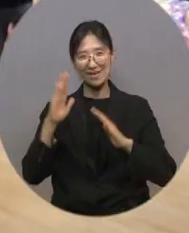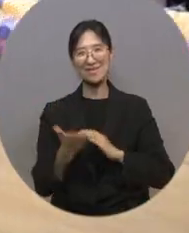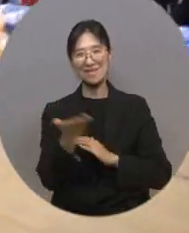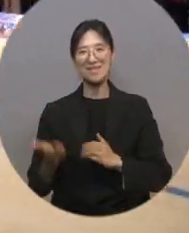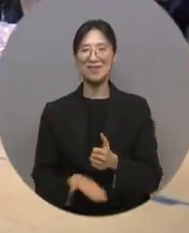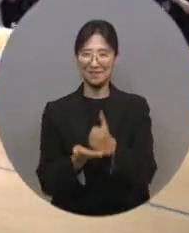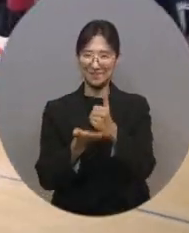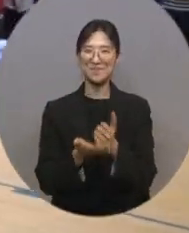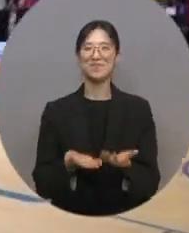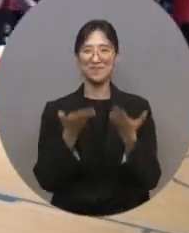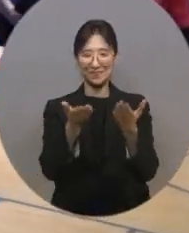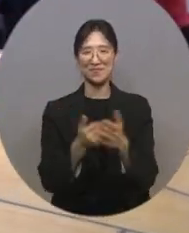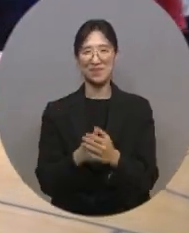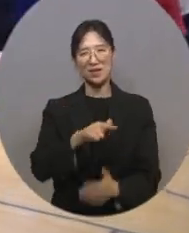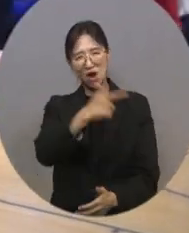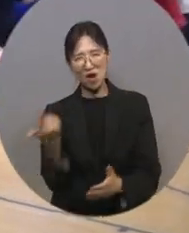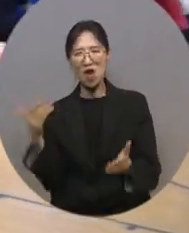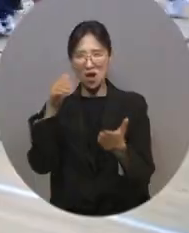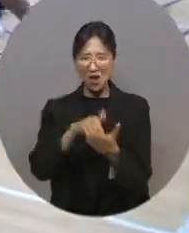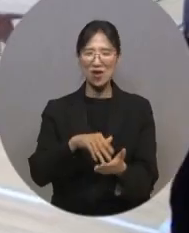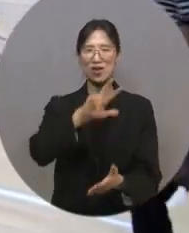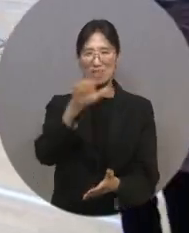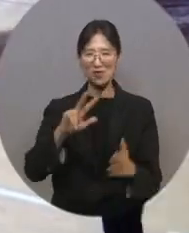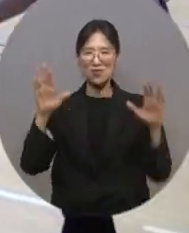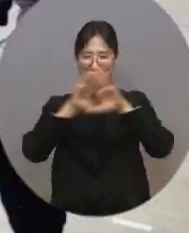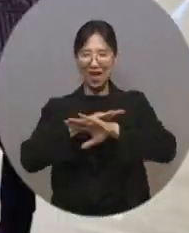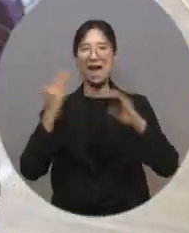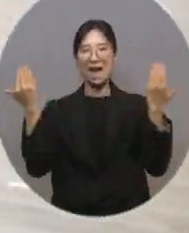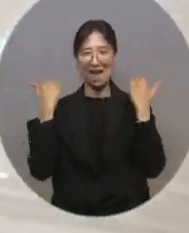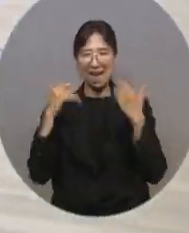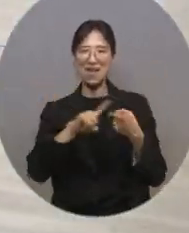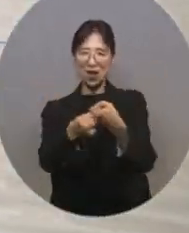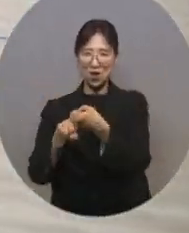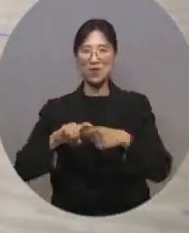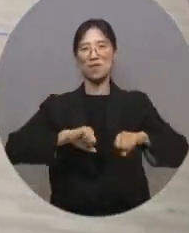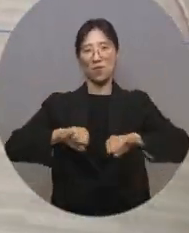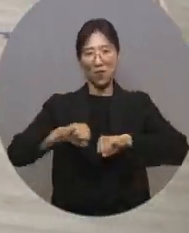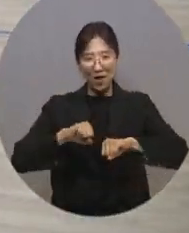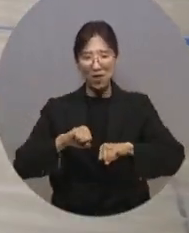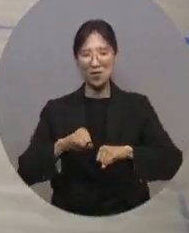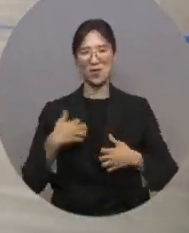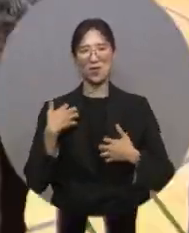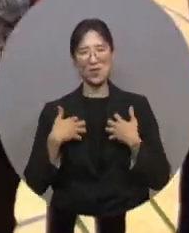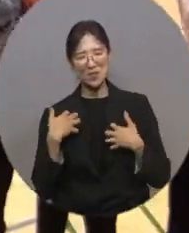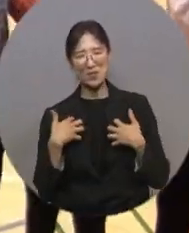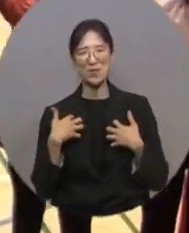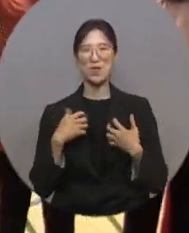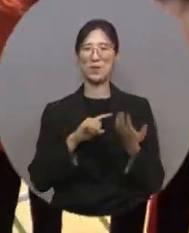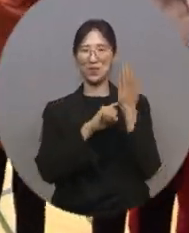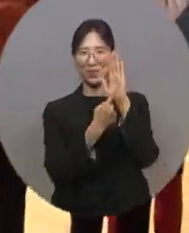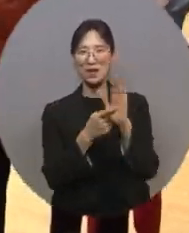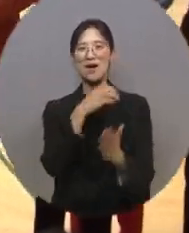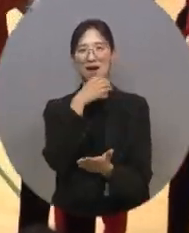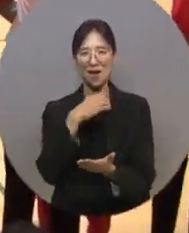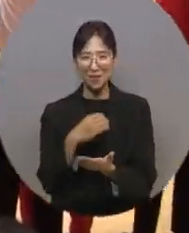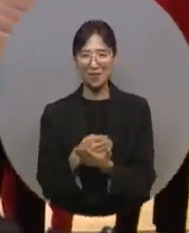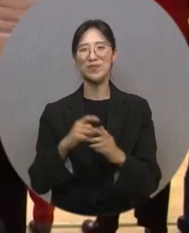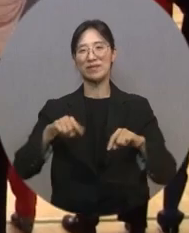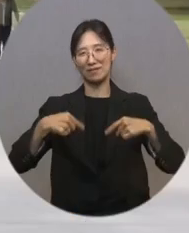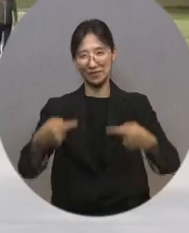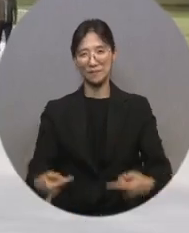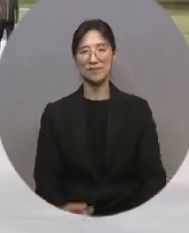받았습니다. 저녁까지 이어지는 전국 야학 연합 활동에도 흥을 가득 발산하며 감동으로